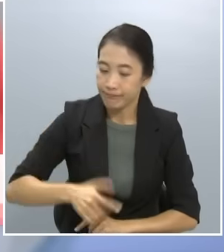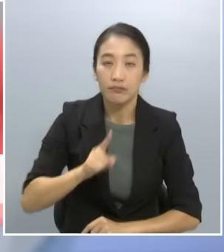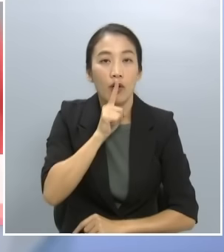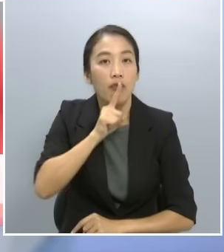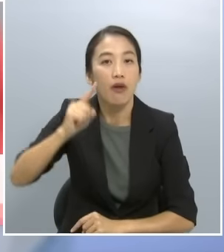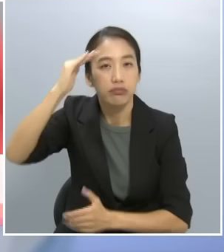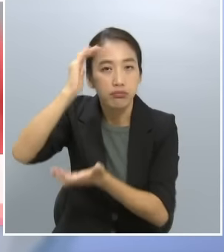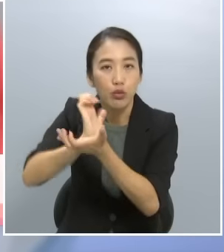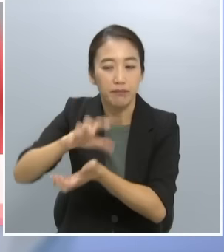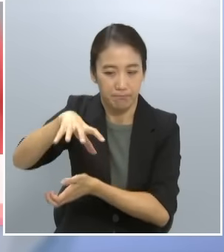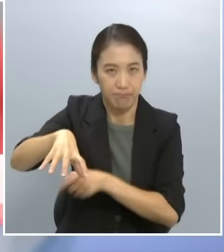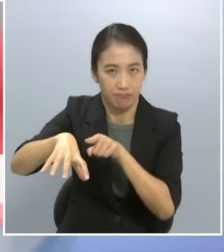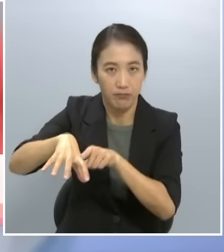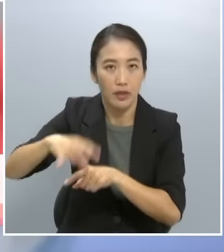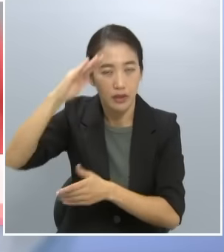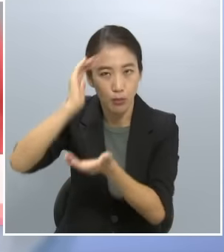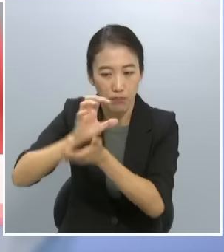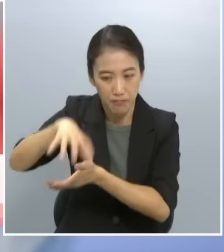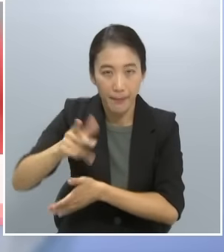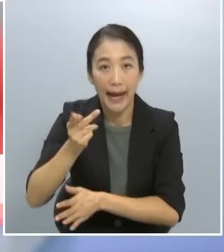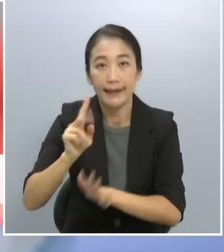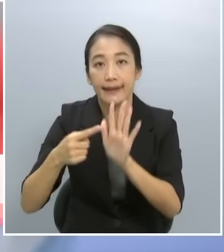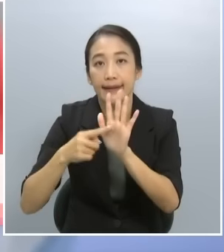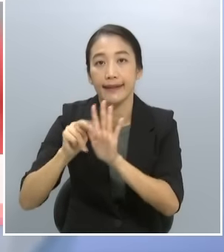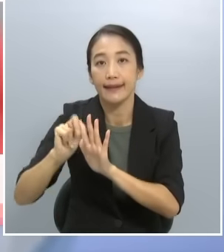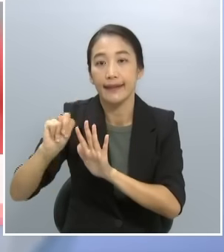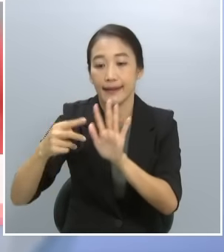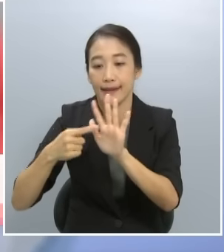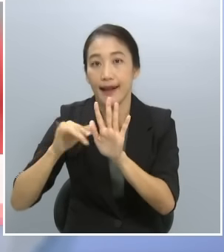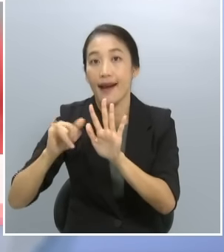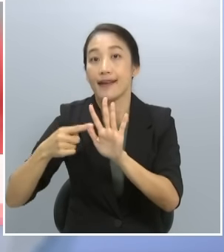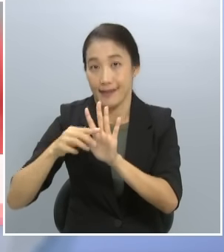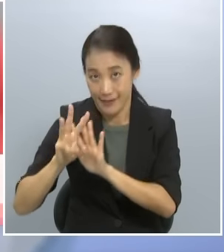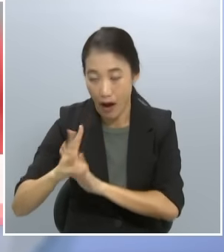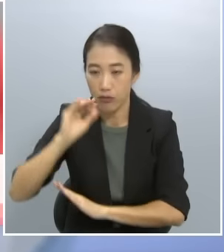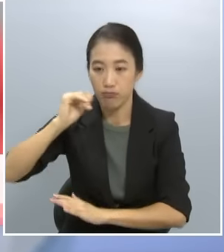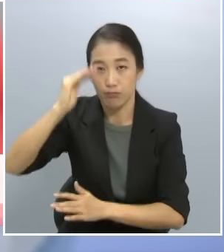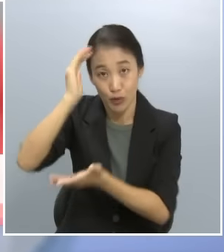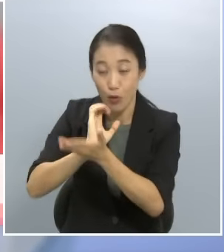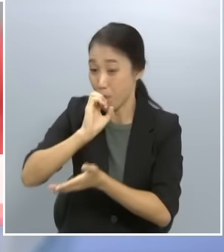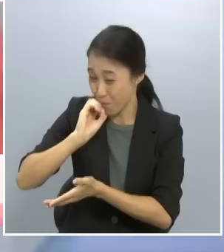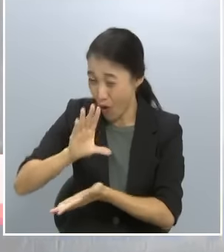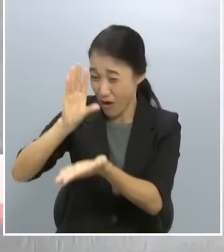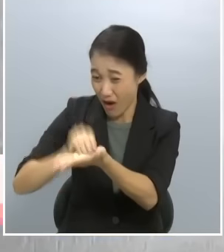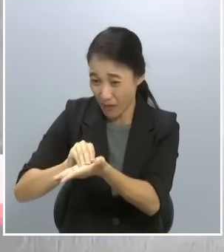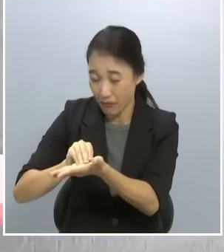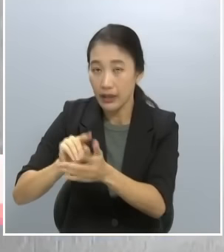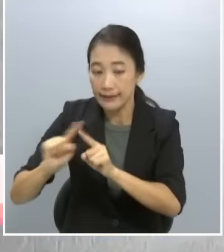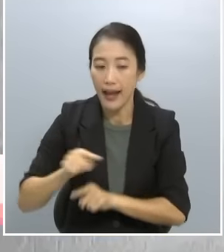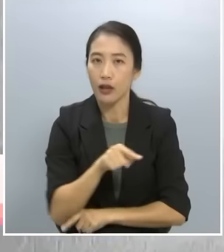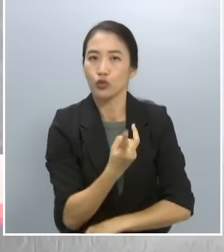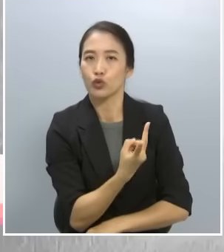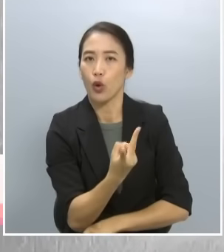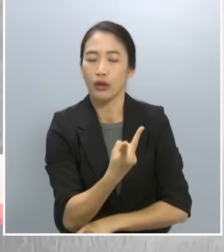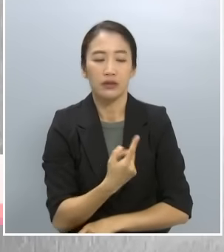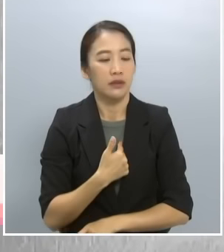าวซึ่งตอนนั้นคู่กรณีปฏิเสธเพราะไม่มีหลักฐานไม่มีหลักฐานครับทีนี้อ้าว